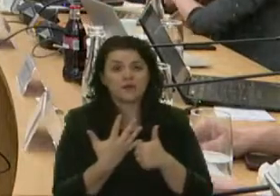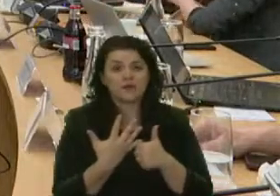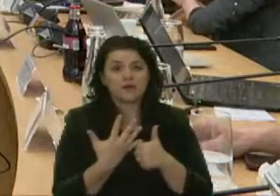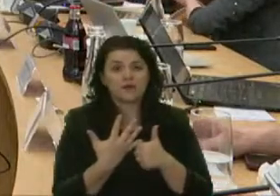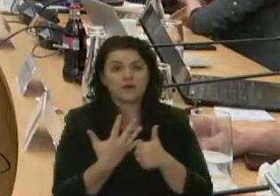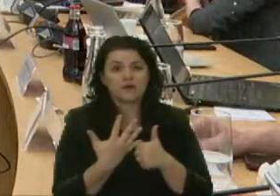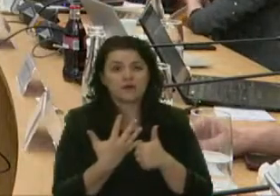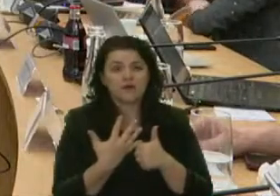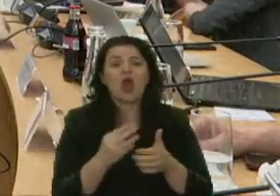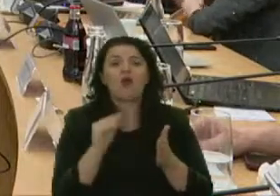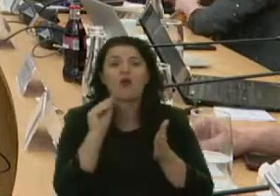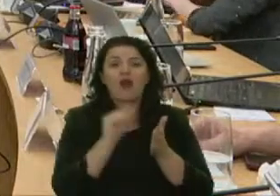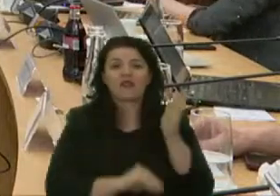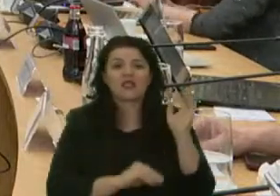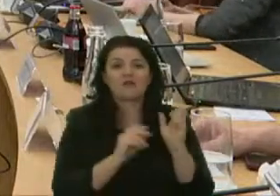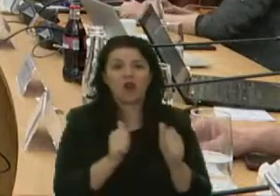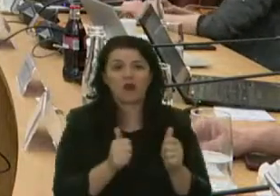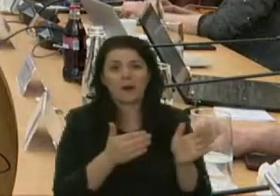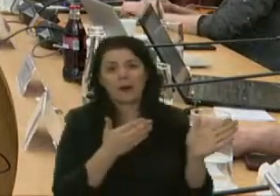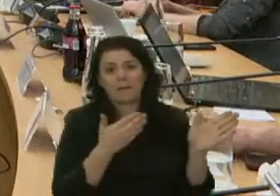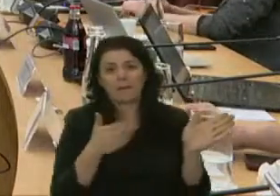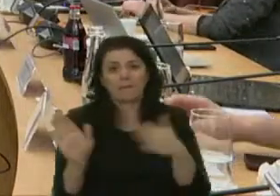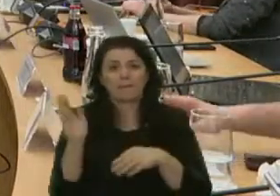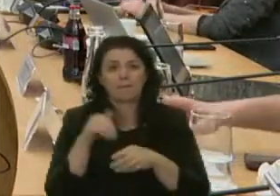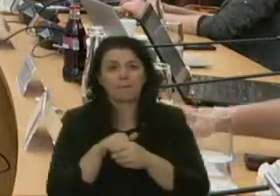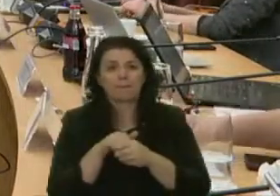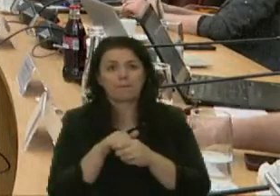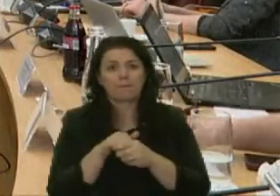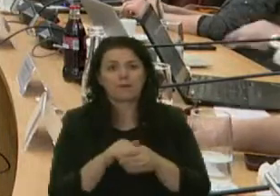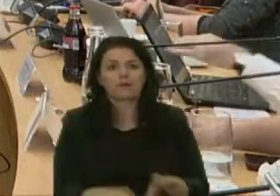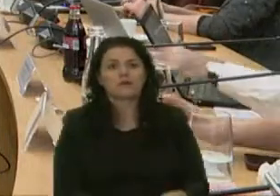favorabil supun la vot prul 33